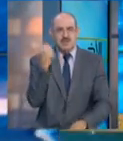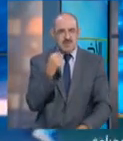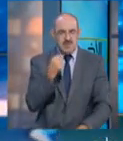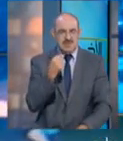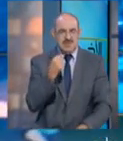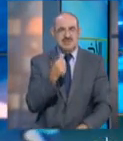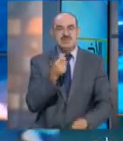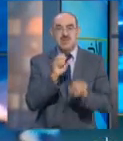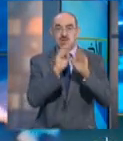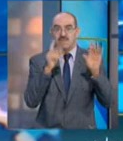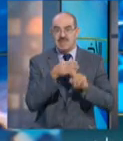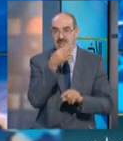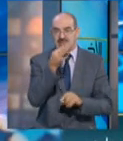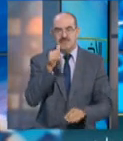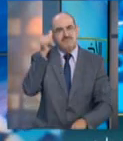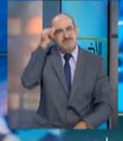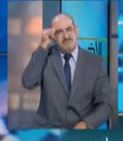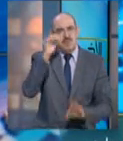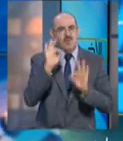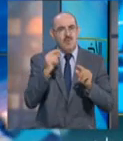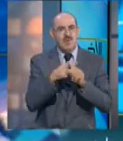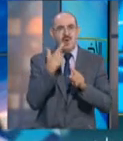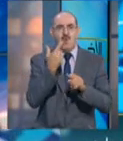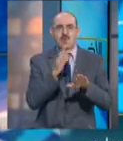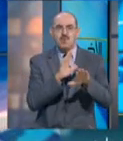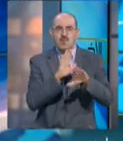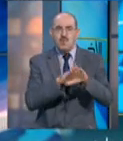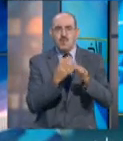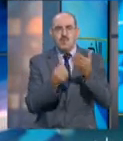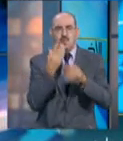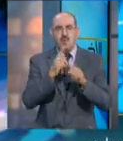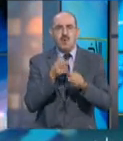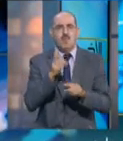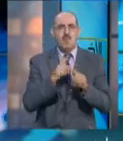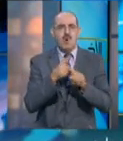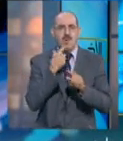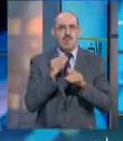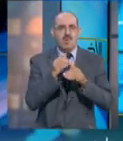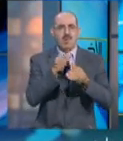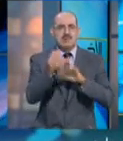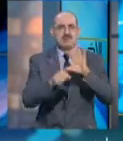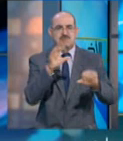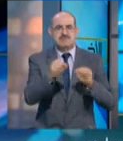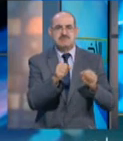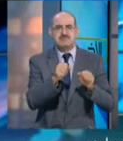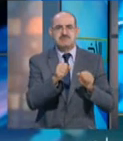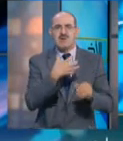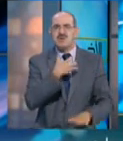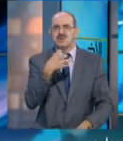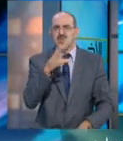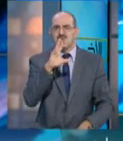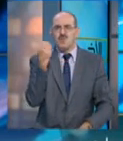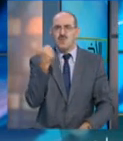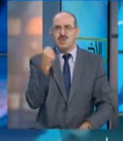الغربية أن المغرب سيواجه بتوصية جديدة بسبب مواصلته نهب ثروات الصحراء